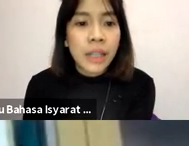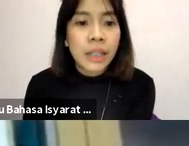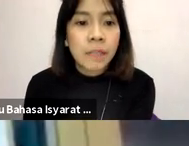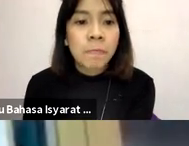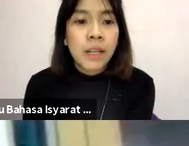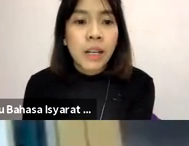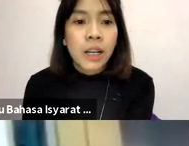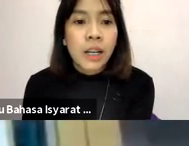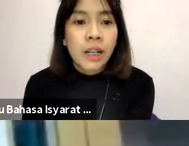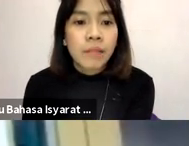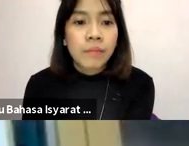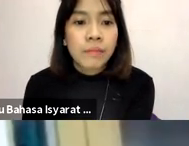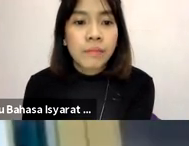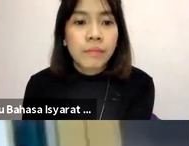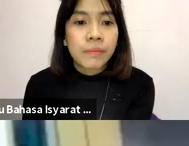masih terjadi